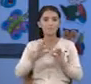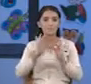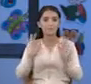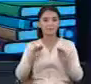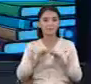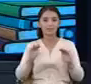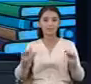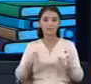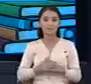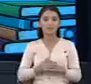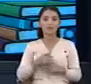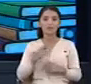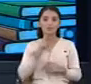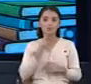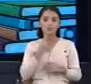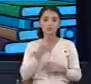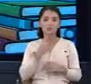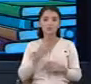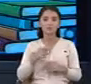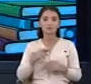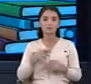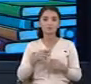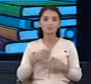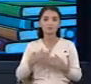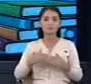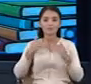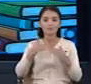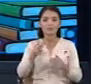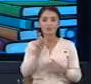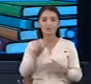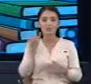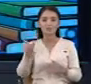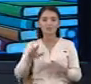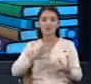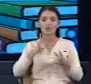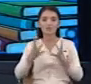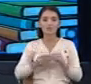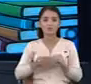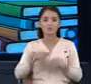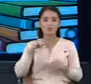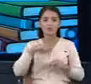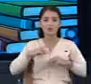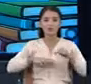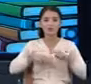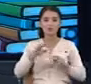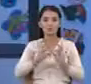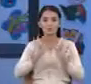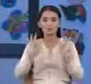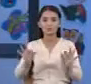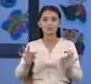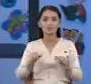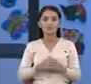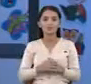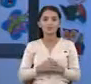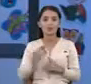Молодцы! Трудности всегда преодолеваются, если человек все делает с хорошим настроением и